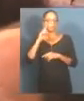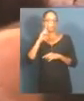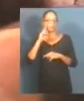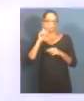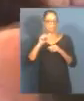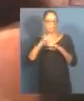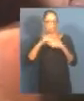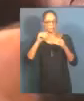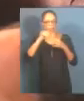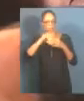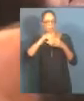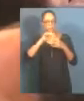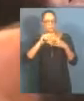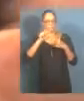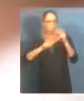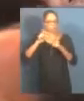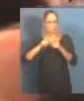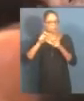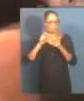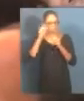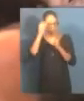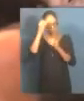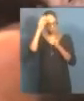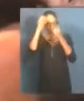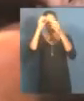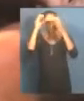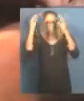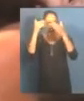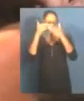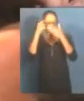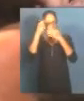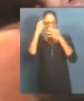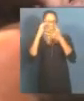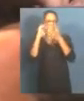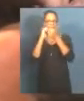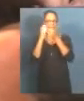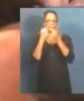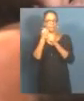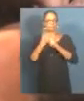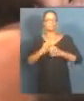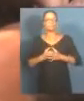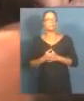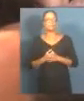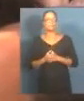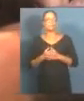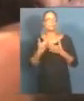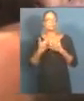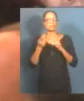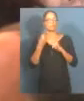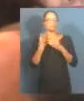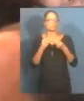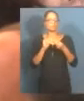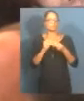crée de la pensée pour le développement. Donc je pense que c'est très important et il faudra l'organiser évidemment dans un chapitre